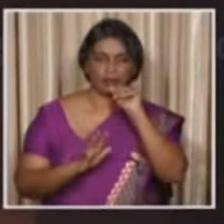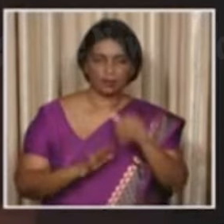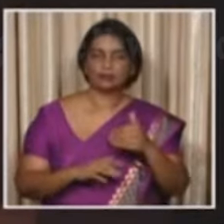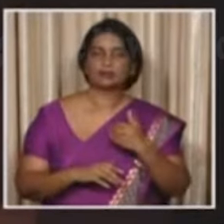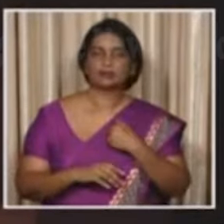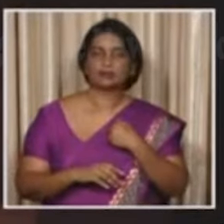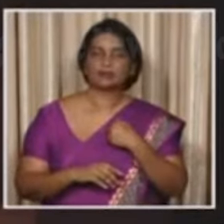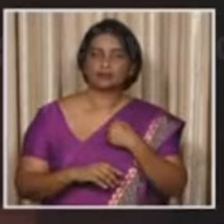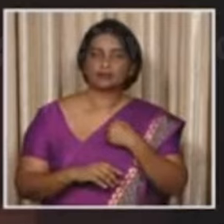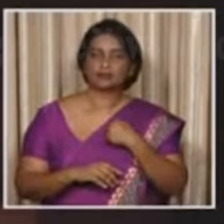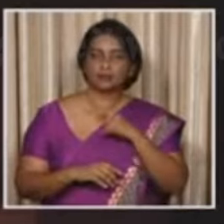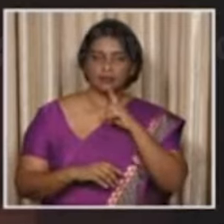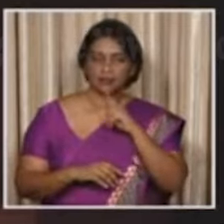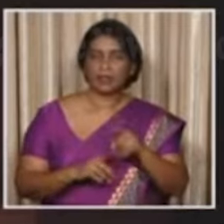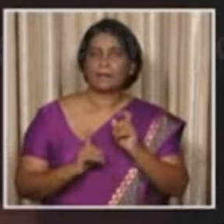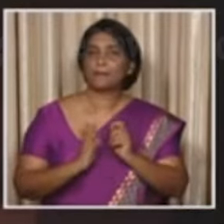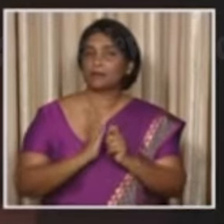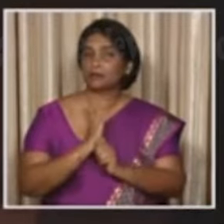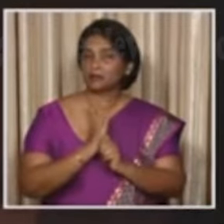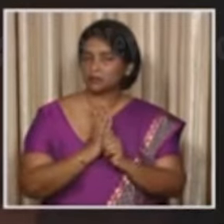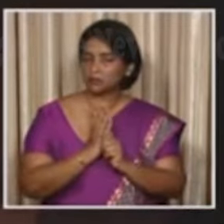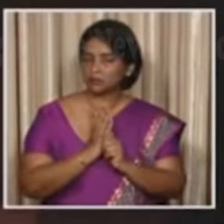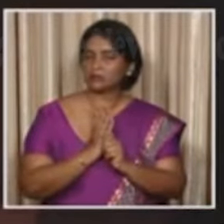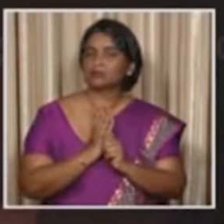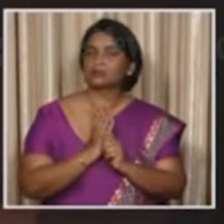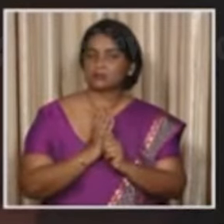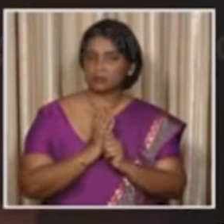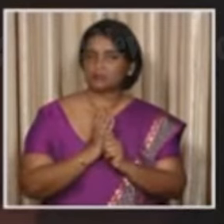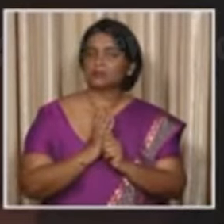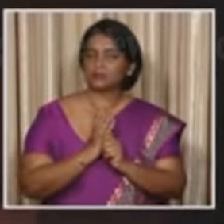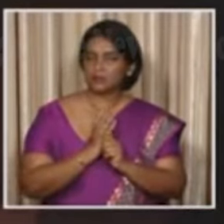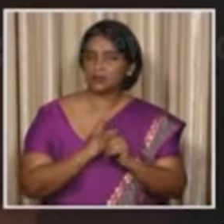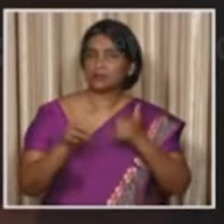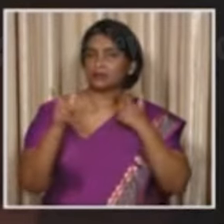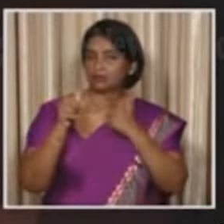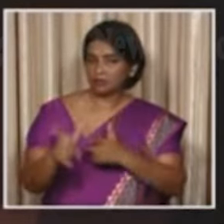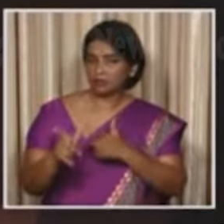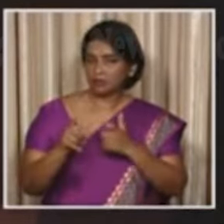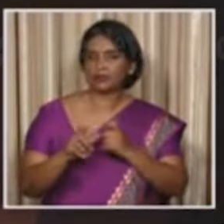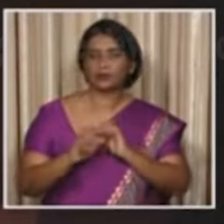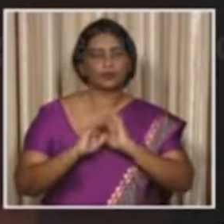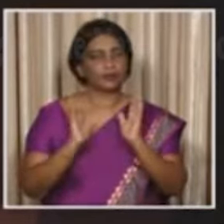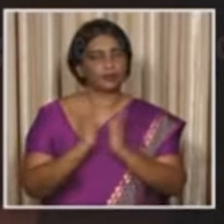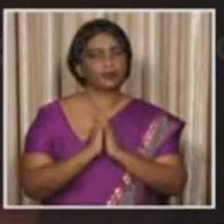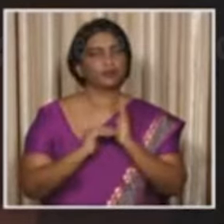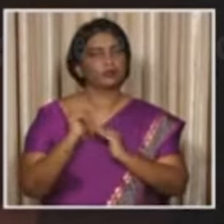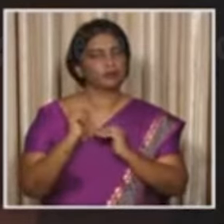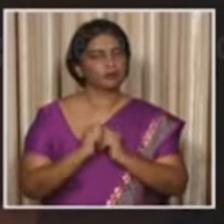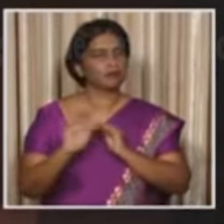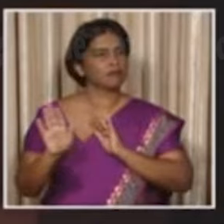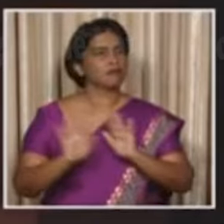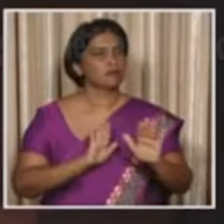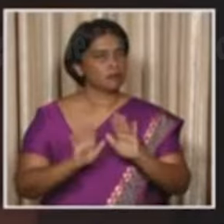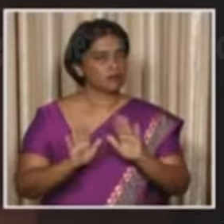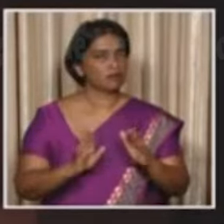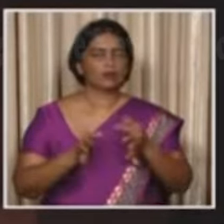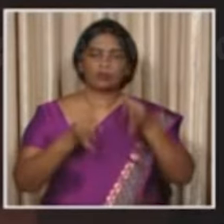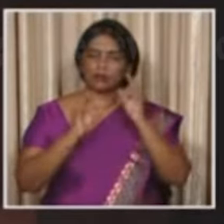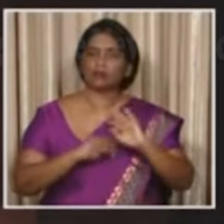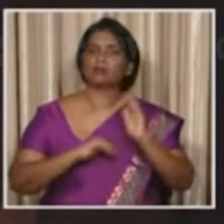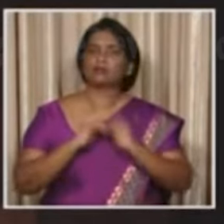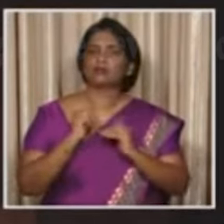කියන්න ඕනේ මේ පාතාලය මේ මිනි මැරුම මේ ක්‍රියාදාමය මර්ධනය කරන්නට විධිමත්